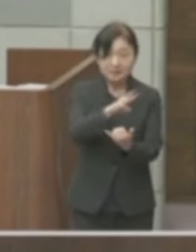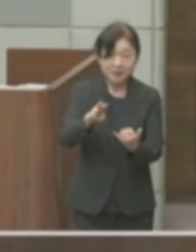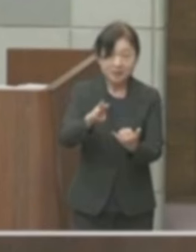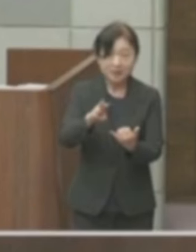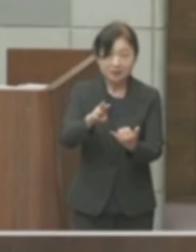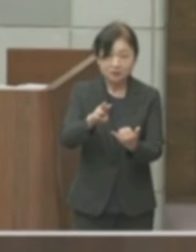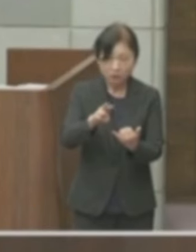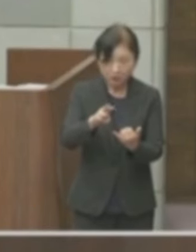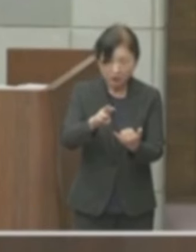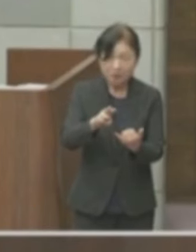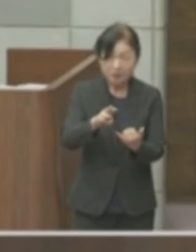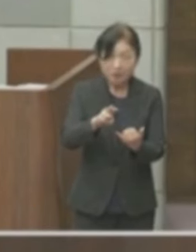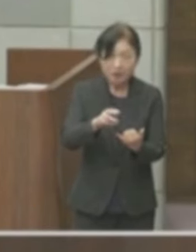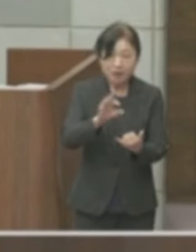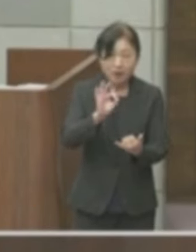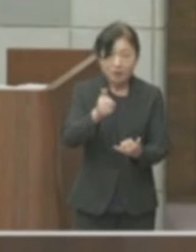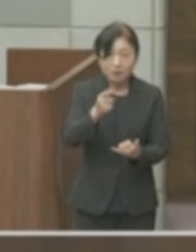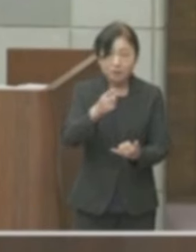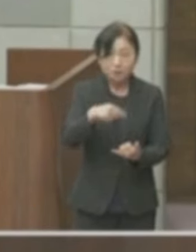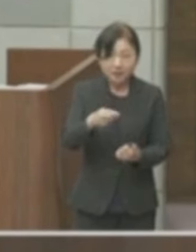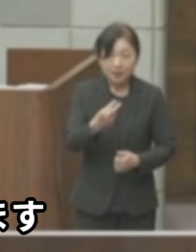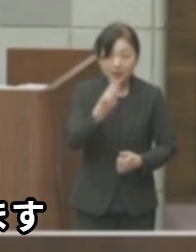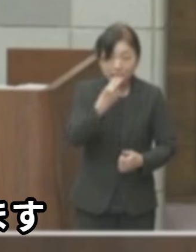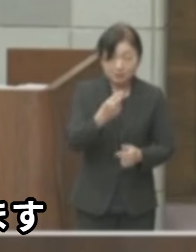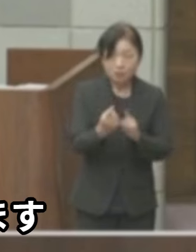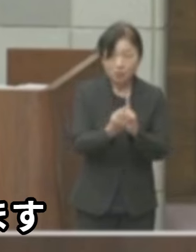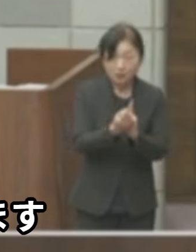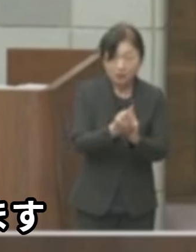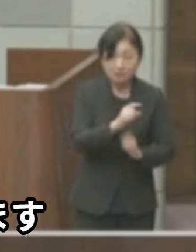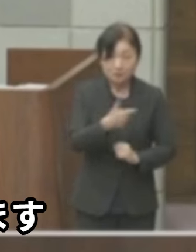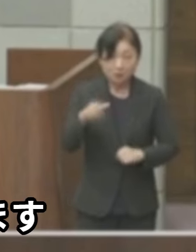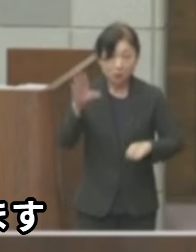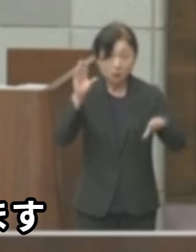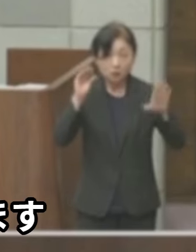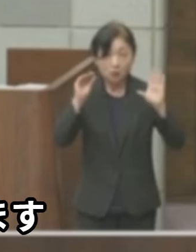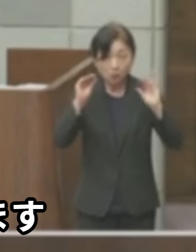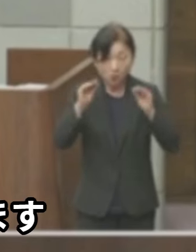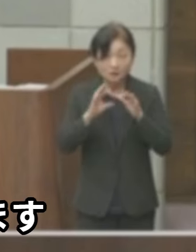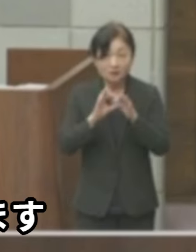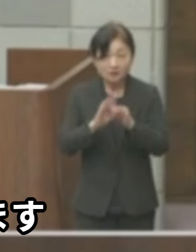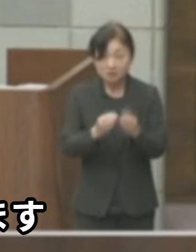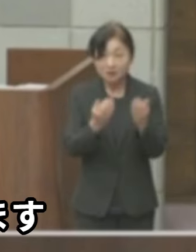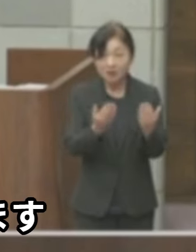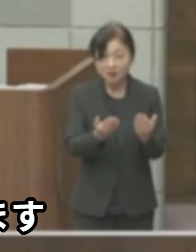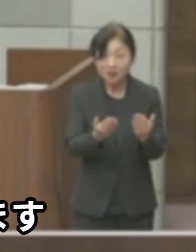道されておりますメタンガスの対策など情報について